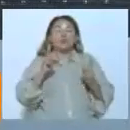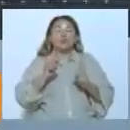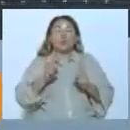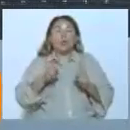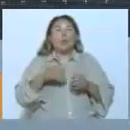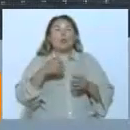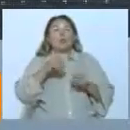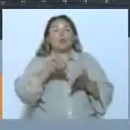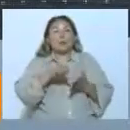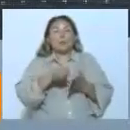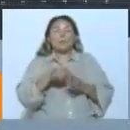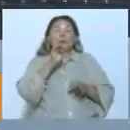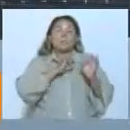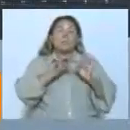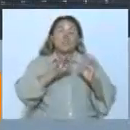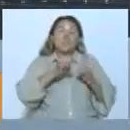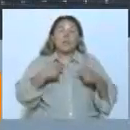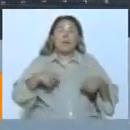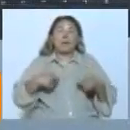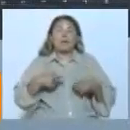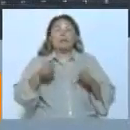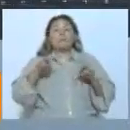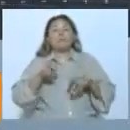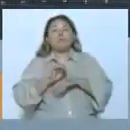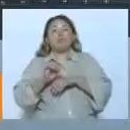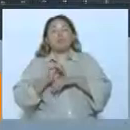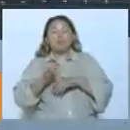маркированных фармацевтических товаров: производители, оптовые